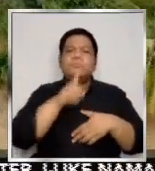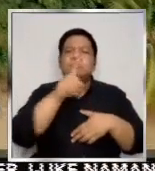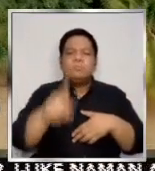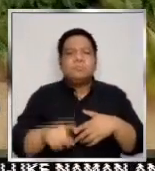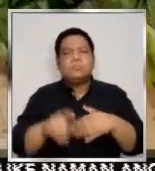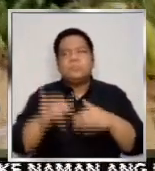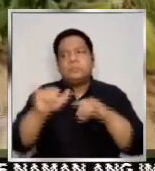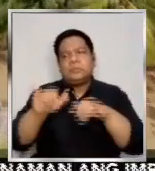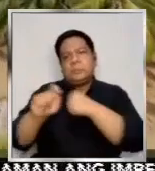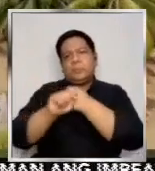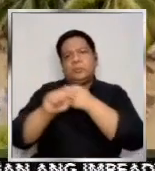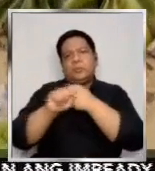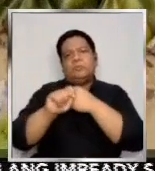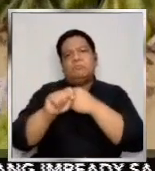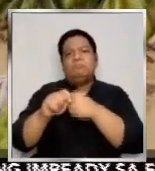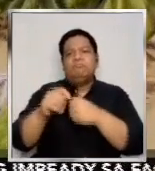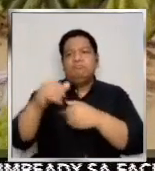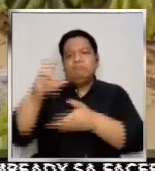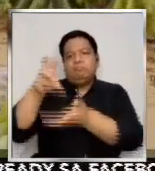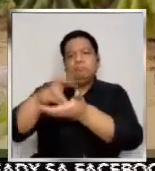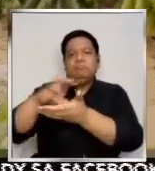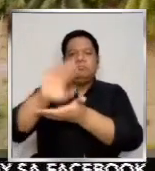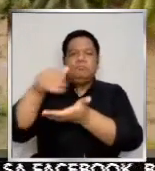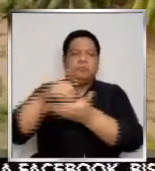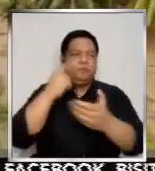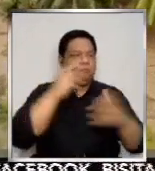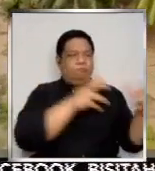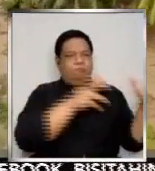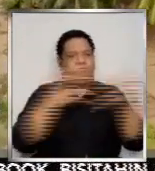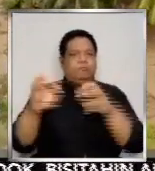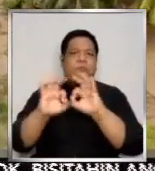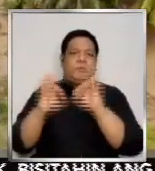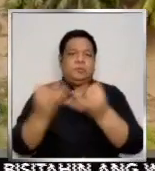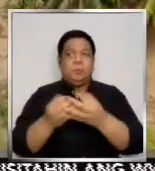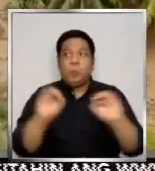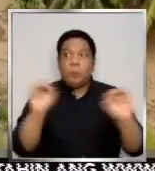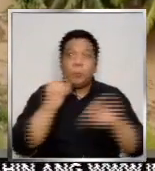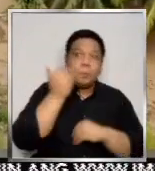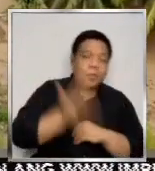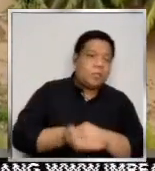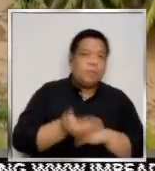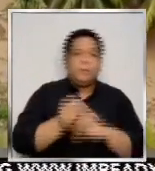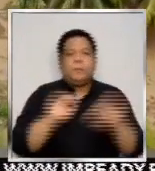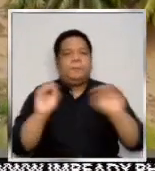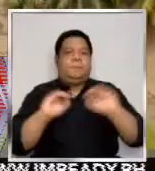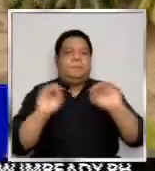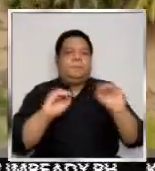Wala pa namang naitatalang nawawala o nasawi sa pagbaha. Emil Sumangil, Lakatutok, 24 Horas.